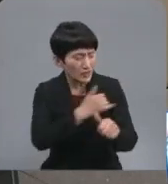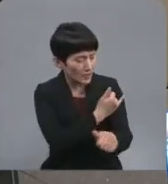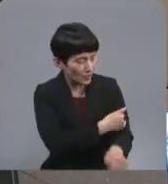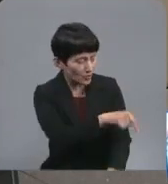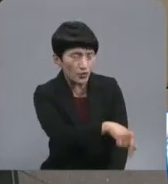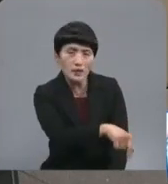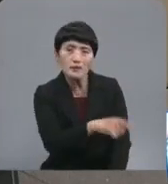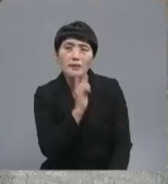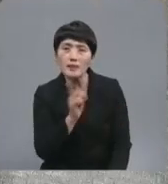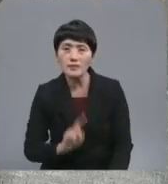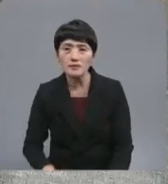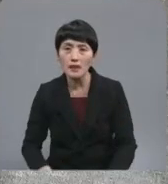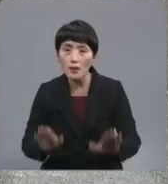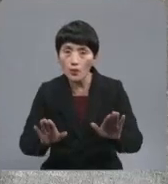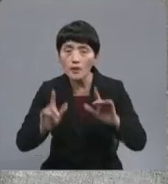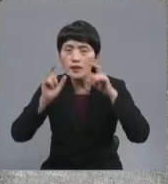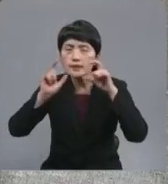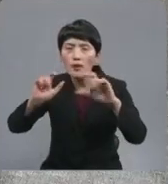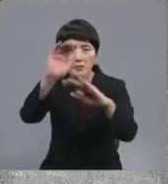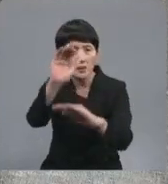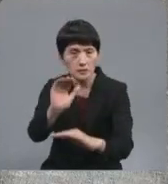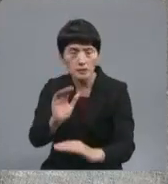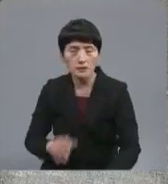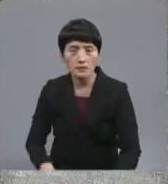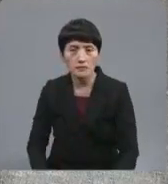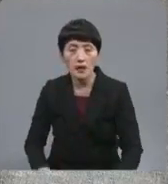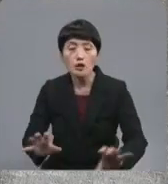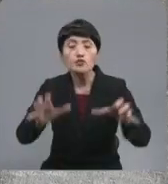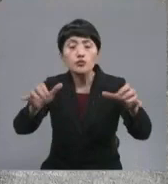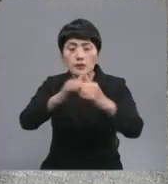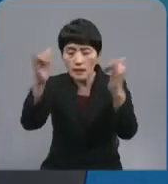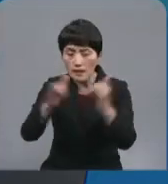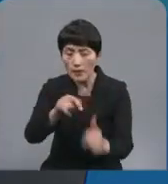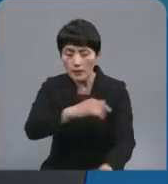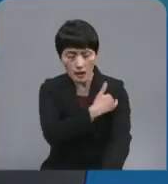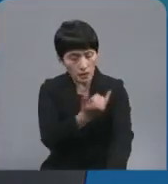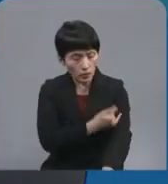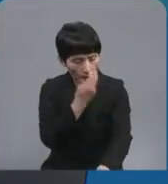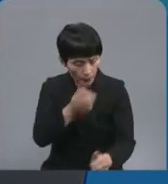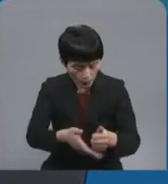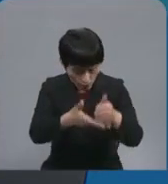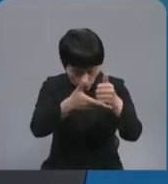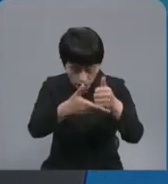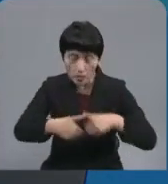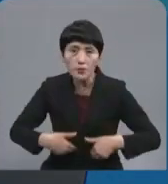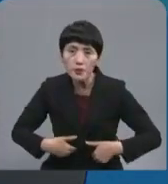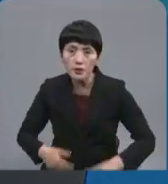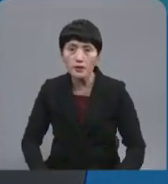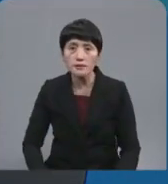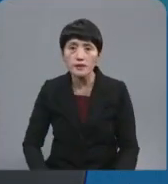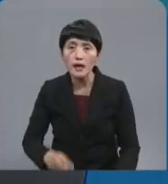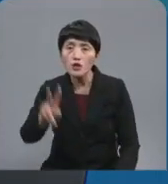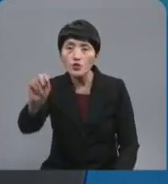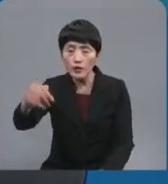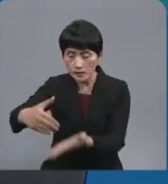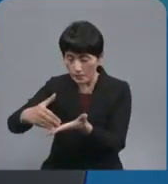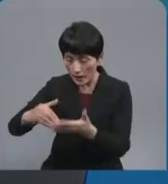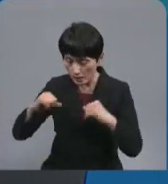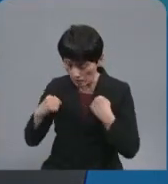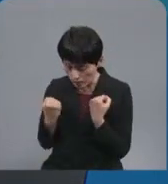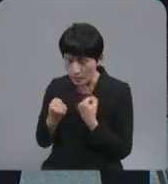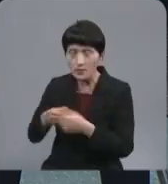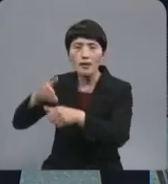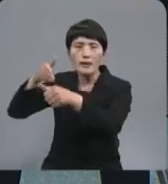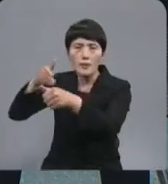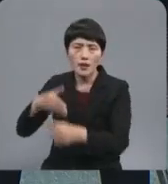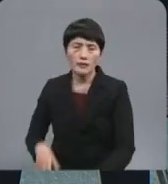المجتمع الدولي لحمايه حقوق الانسان ومن خلال الاستماع الى اراء لجنه حقوق الانسان